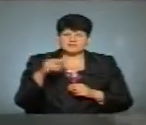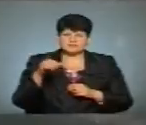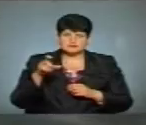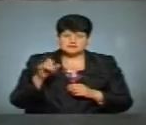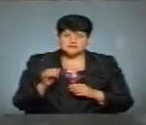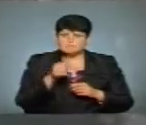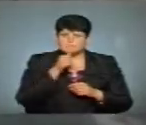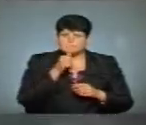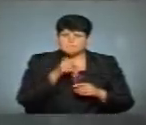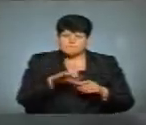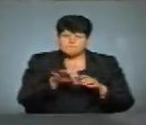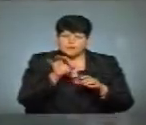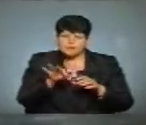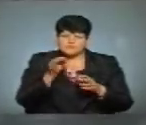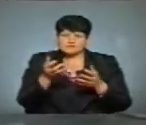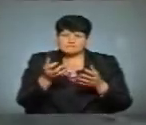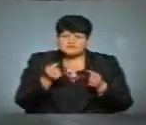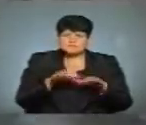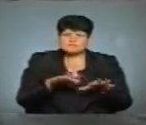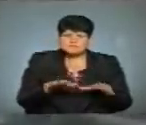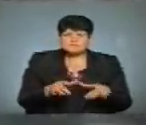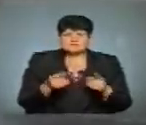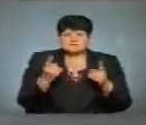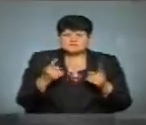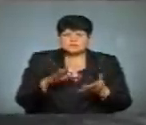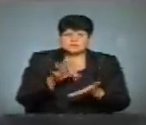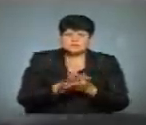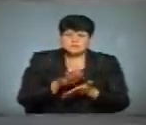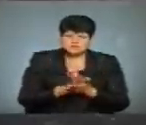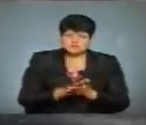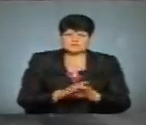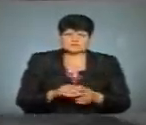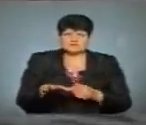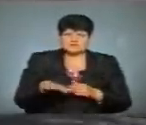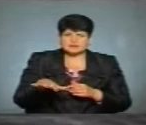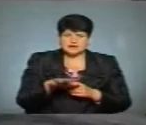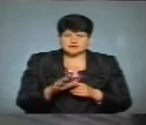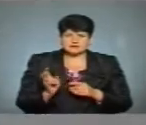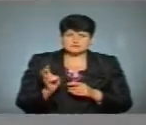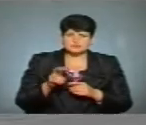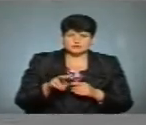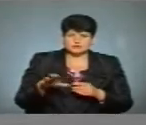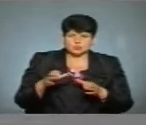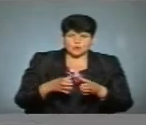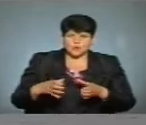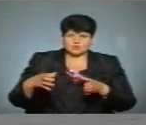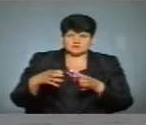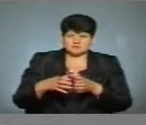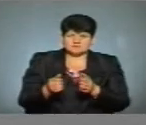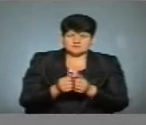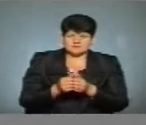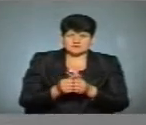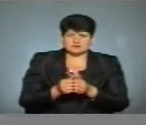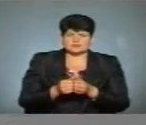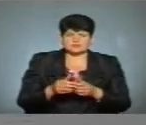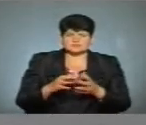проби відібрали у місцях найбільш ймовірного забруднення. Зокрема, на ділянках виходу дощових колекторів, біля прибережної смуги